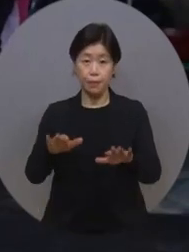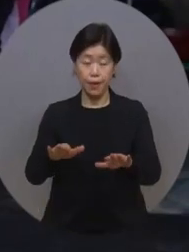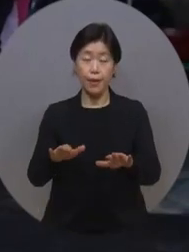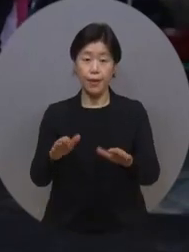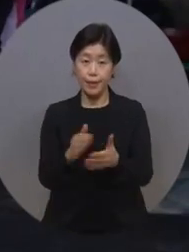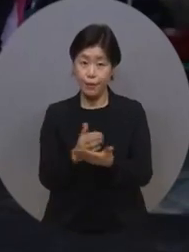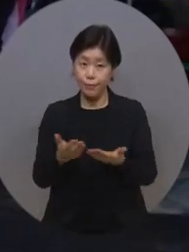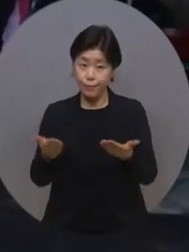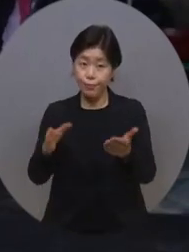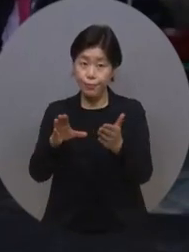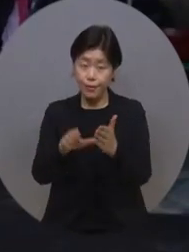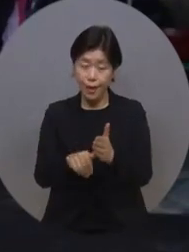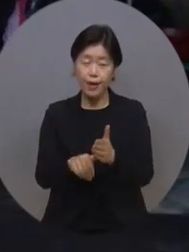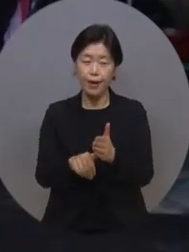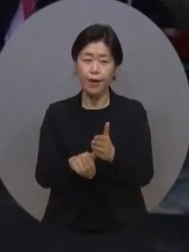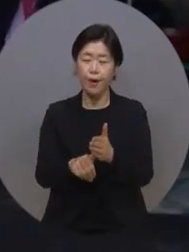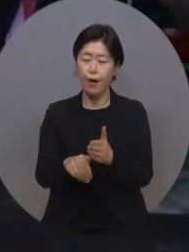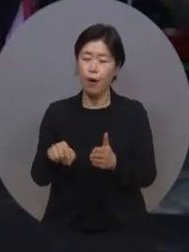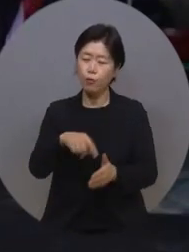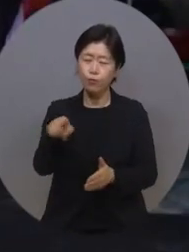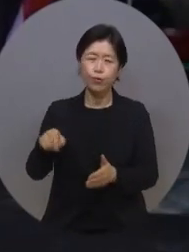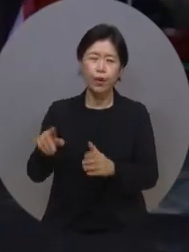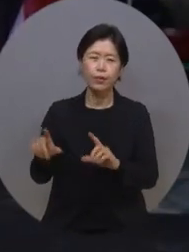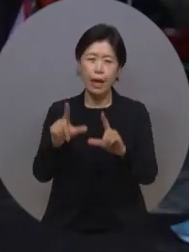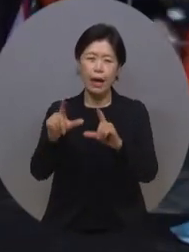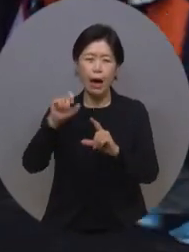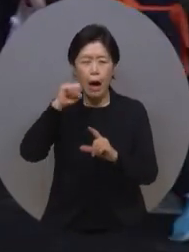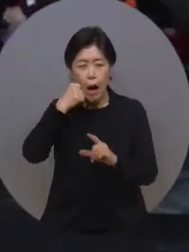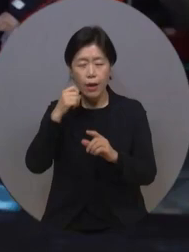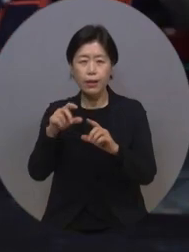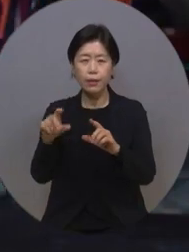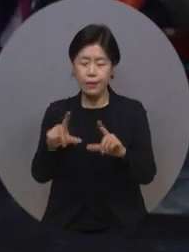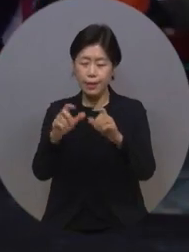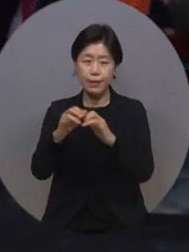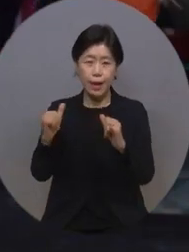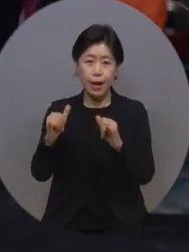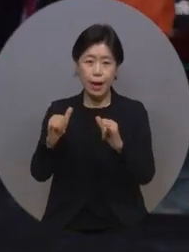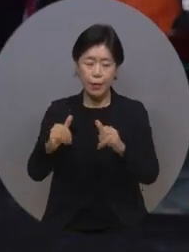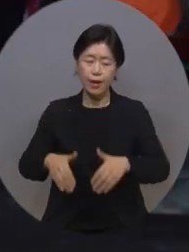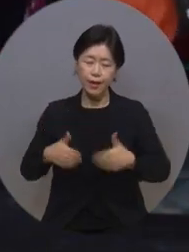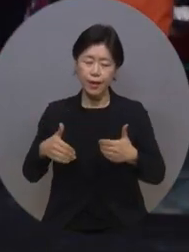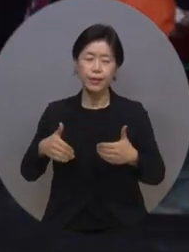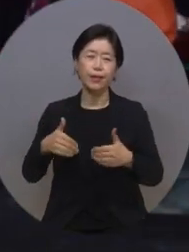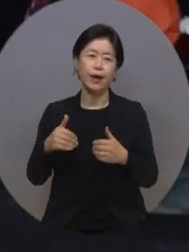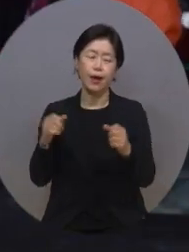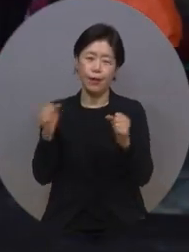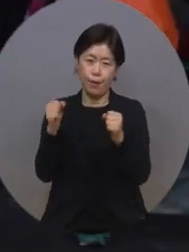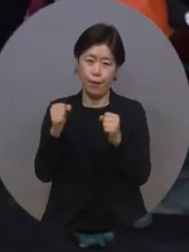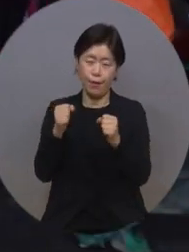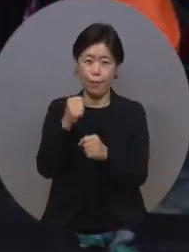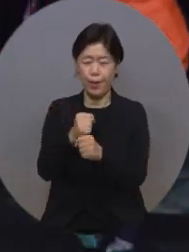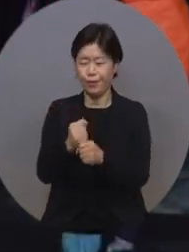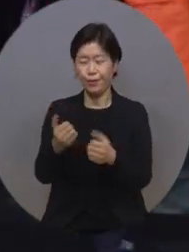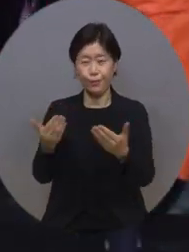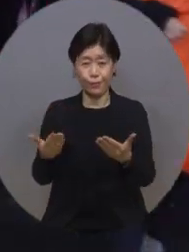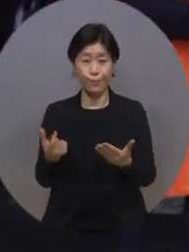행사에서 만든 김치가 영월군 내 어려운 이들에게 따뜻한 겨울을 보낼 수 있는 선물이 되었습니다. 구치TV 뉴스 전우주입니다.